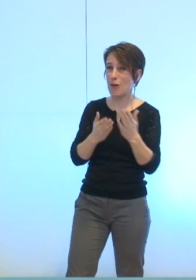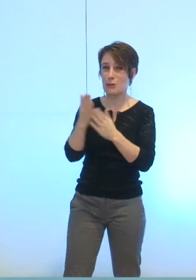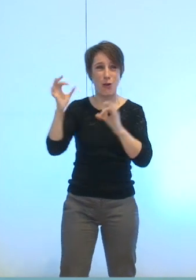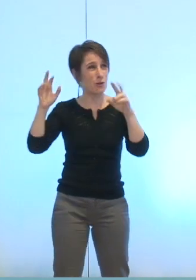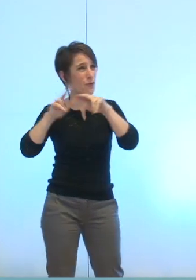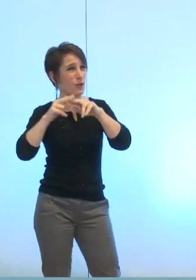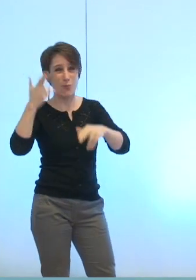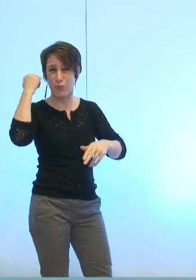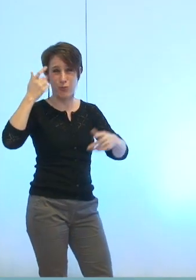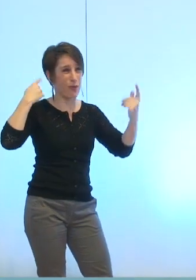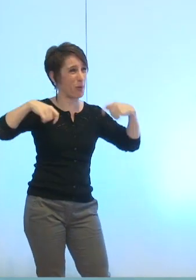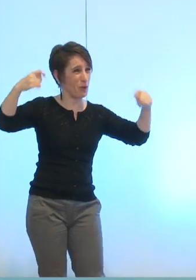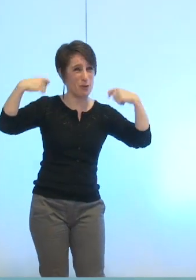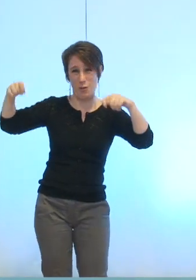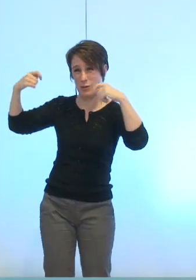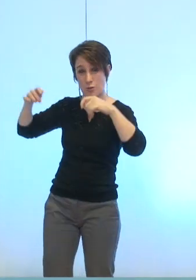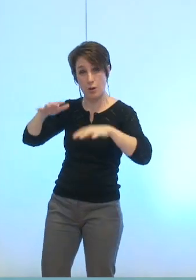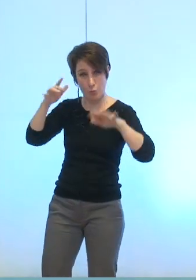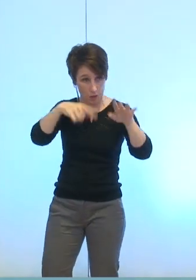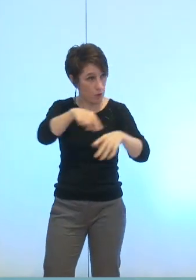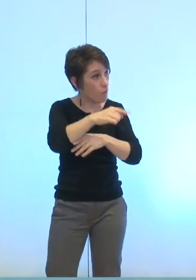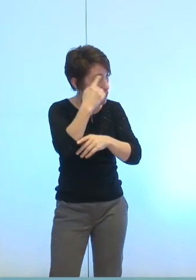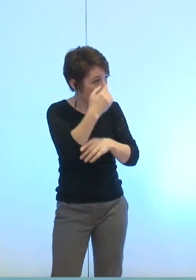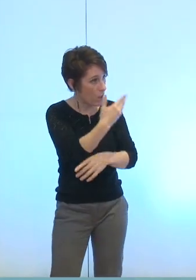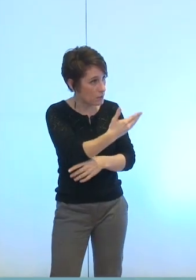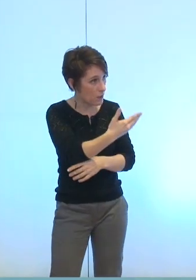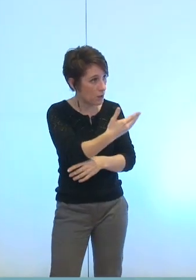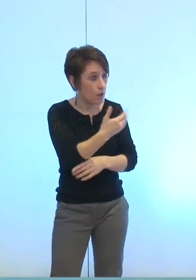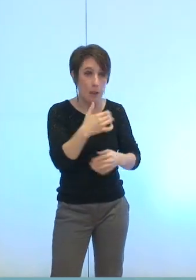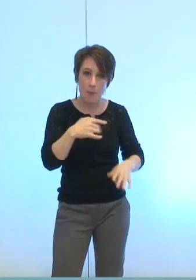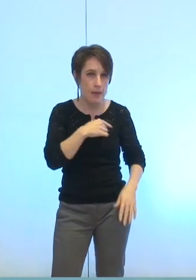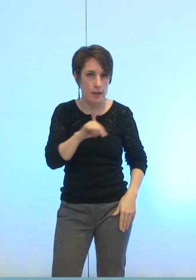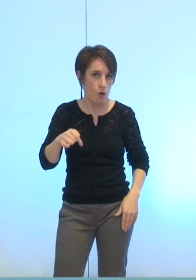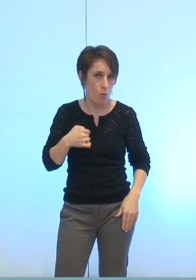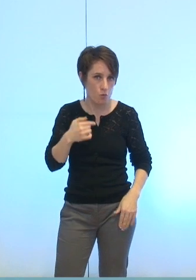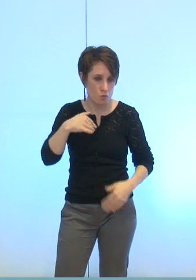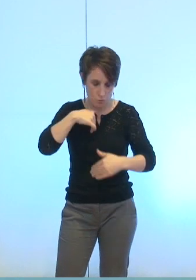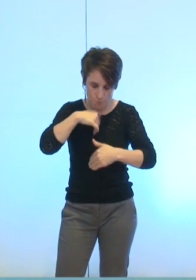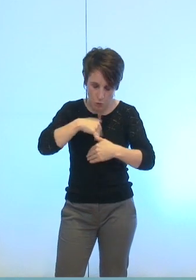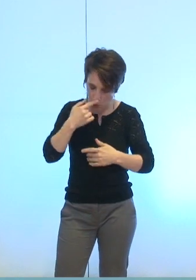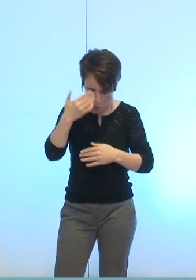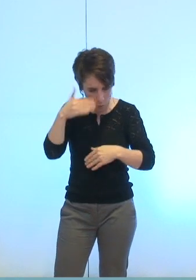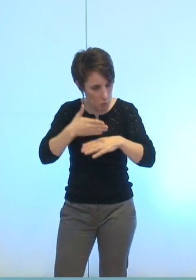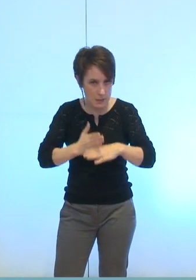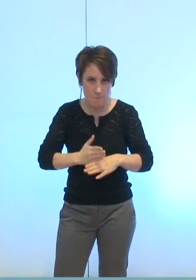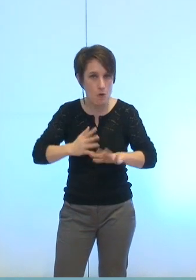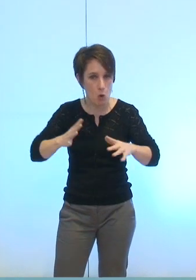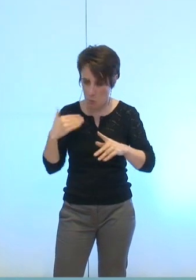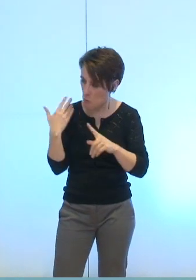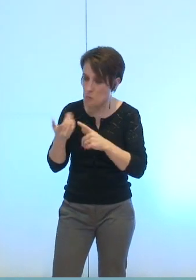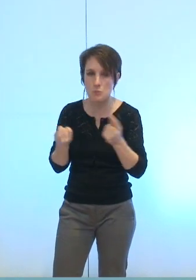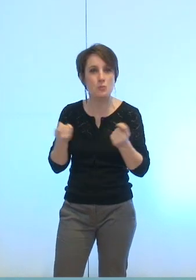croire vous pouvez en être convaincu comme ça semble être le cas mais en tout cas moi j'insiste là-dessus nous